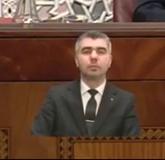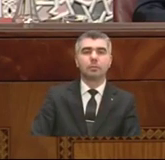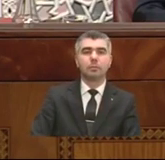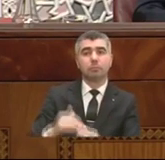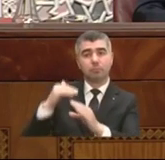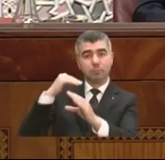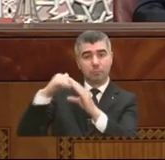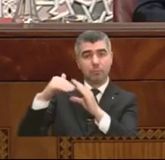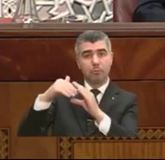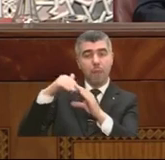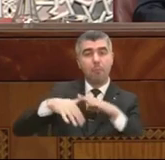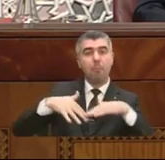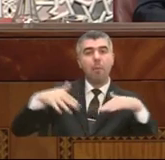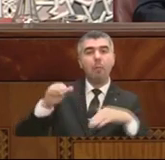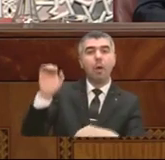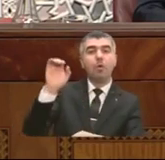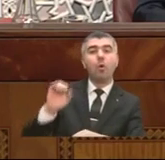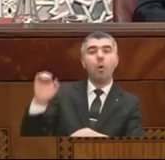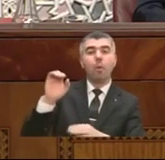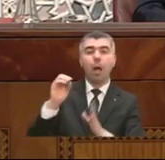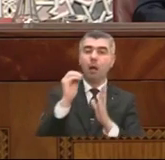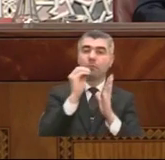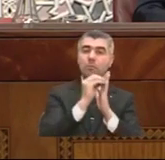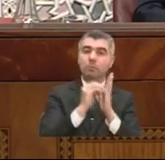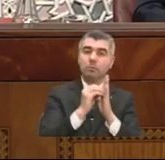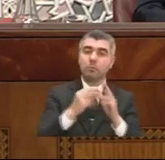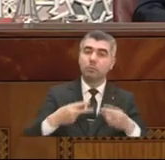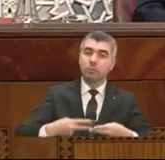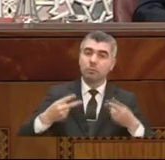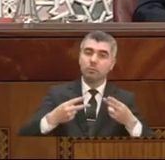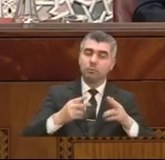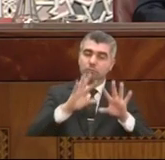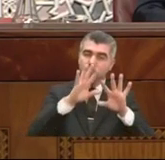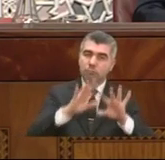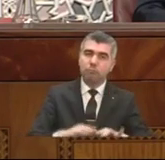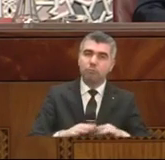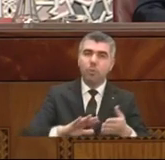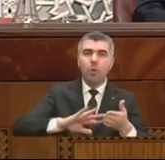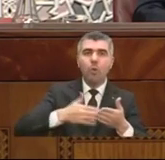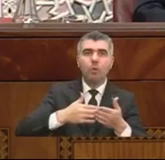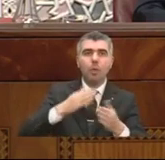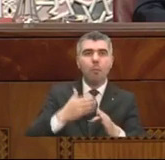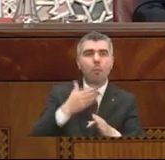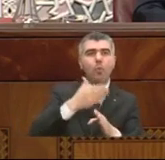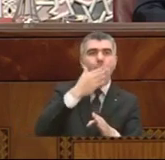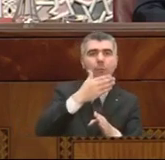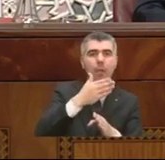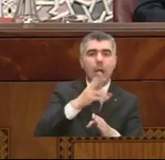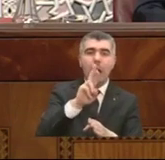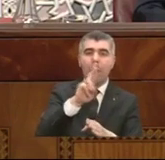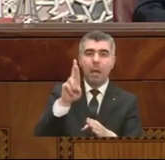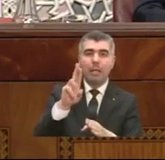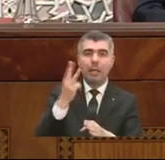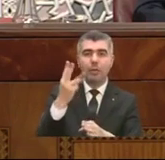تبليغ رئاسة البرلمان الأوروبي بمضمون هذا البلاغ والقرارات التي ستتخذ لاحقا. الرباط